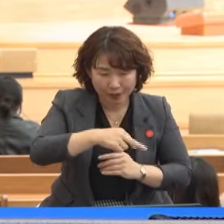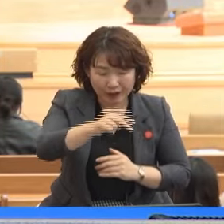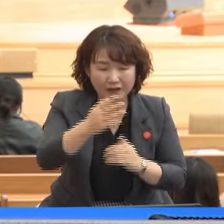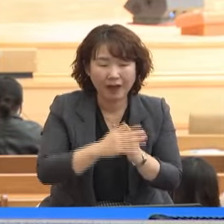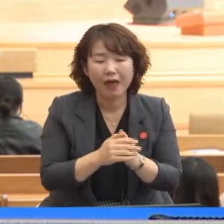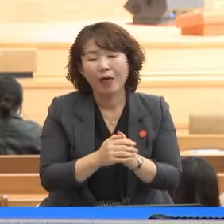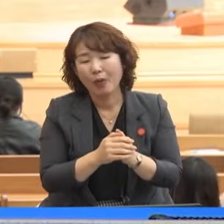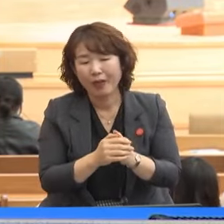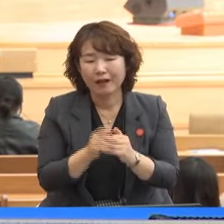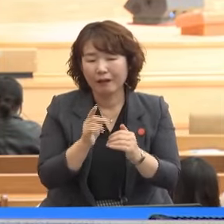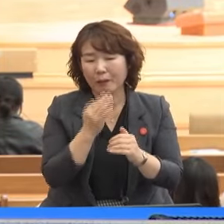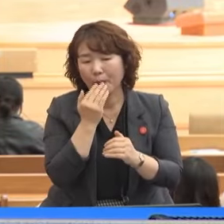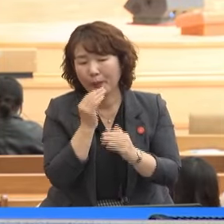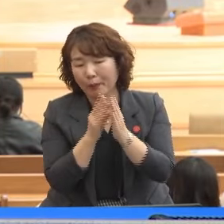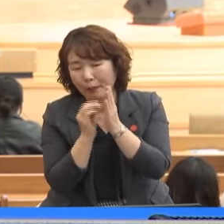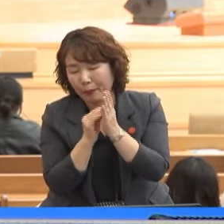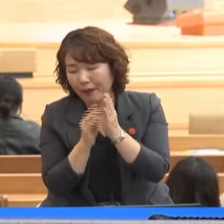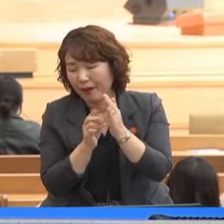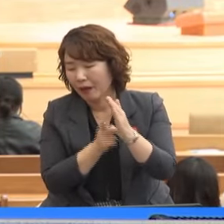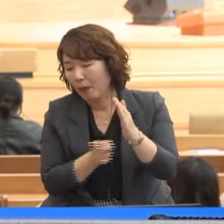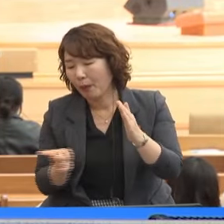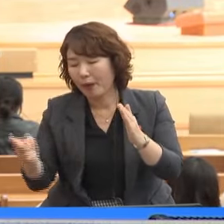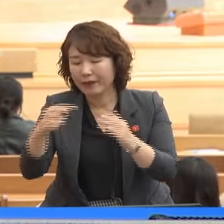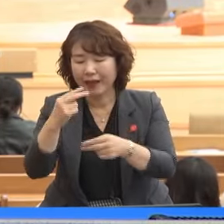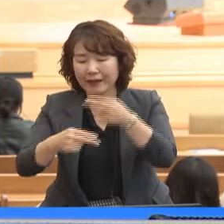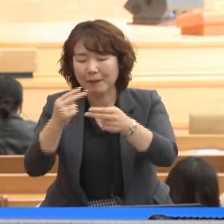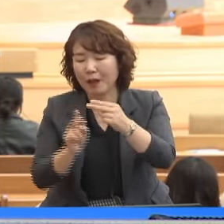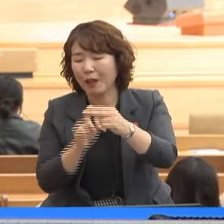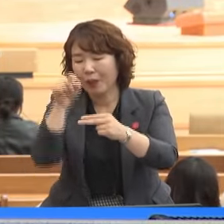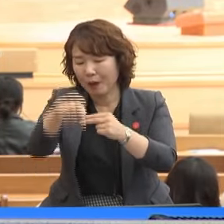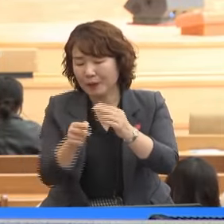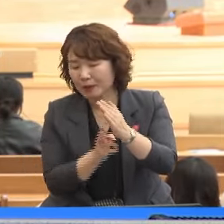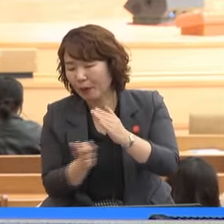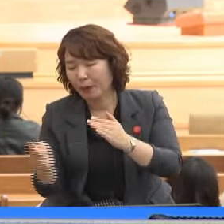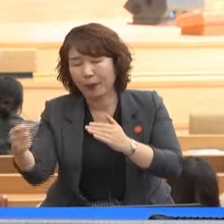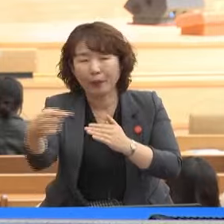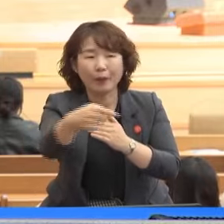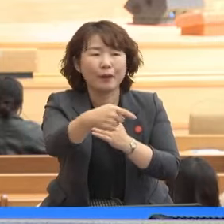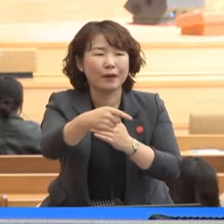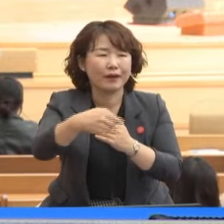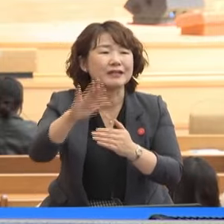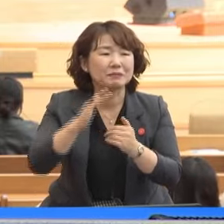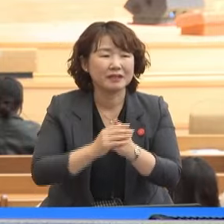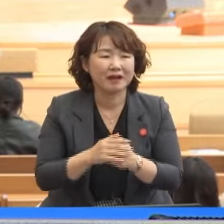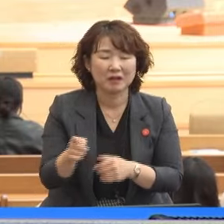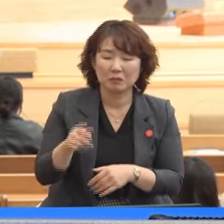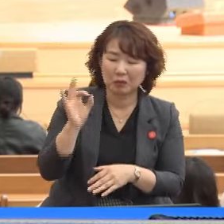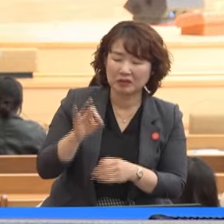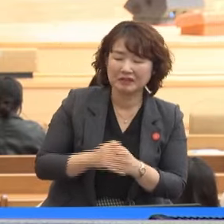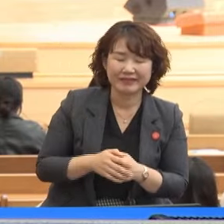월담을 했어. 그동안 우리는 그거 괜찮다고 얘기해. 그래도 괜찮다. 그래도 봐줬어요.